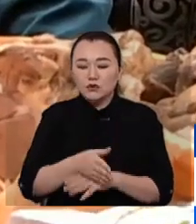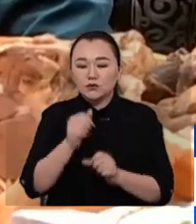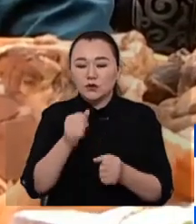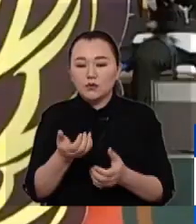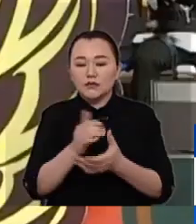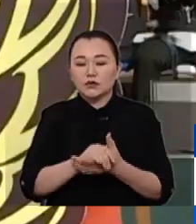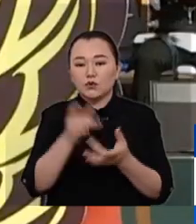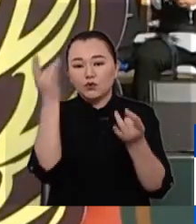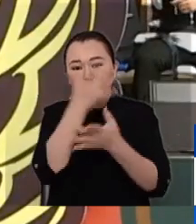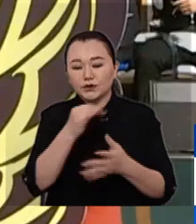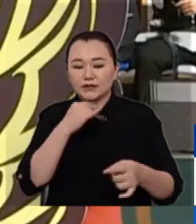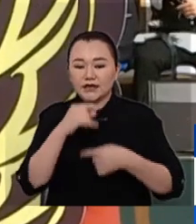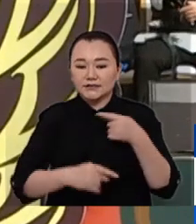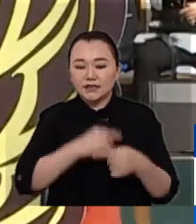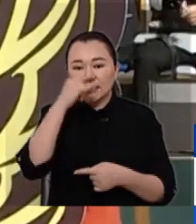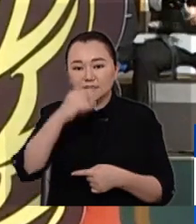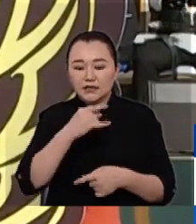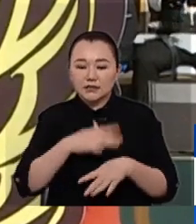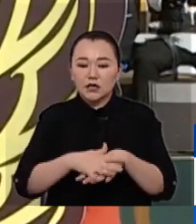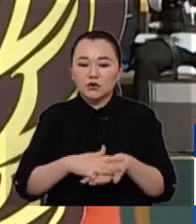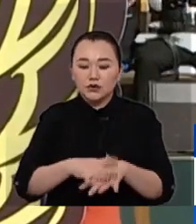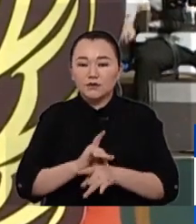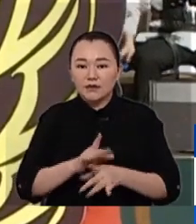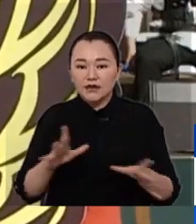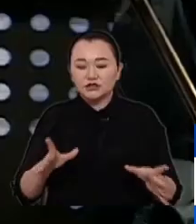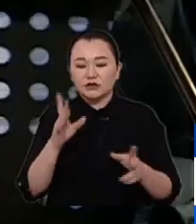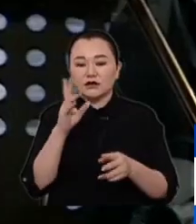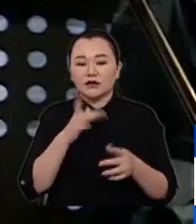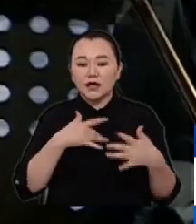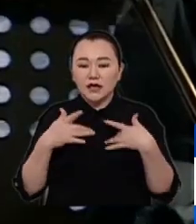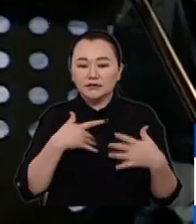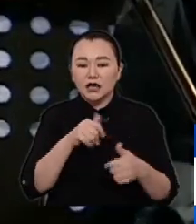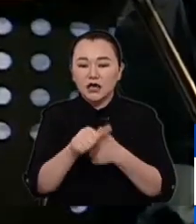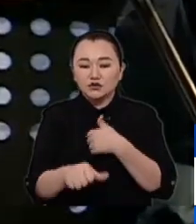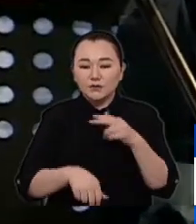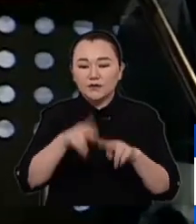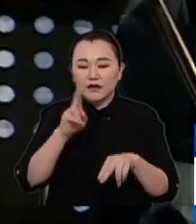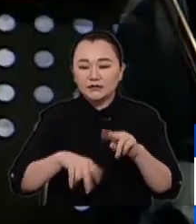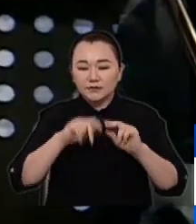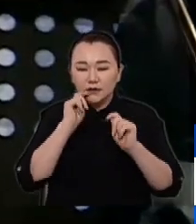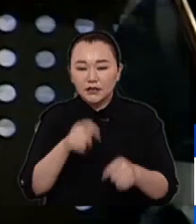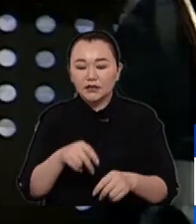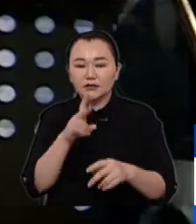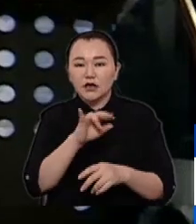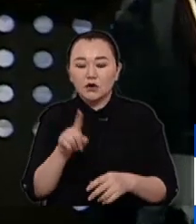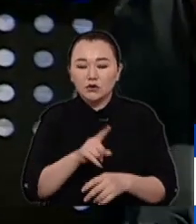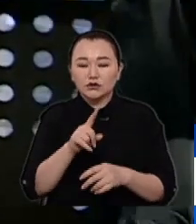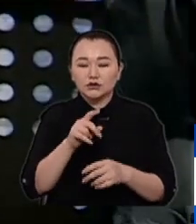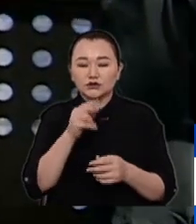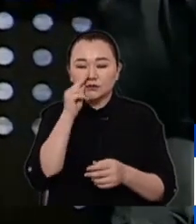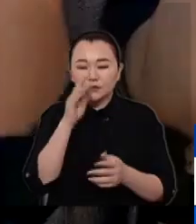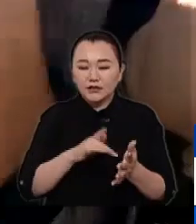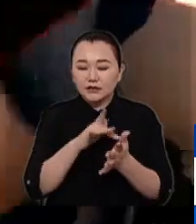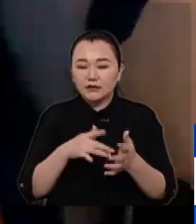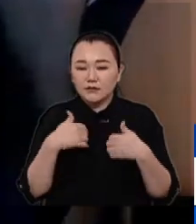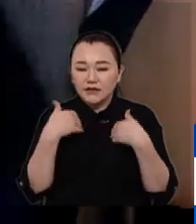с культурой и традициями казахского народа. А праздничный концерт зарядил всех особым настроением. С Наурызом шымкенцев и гостей города